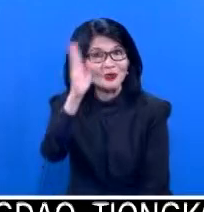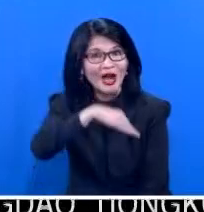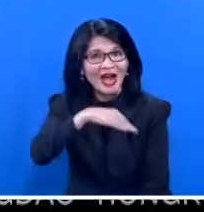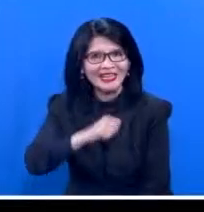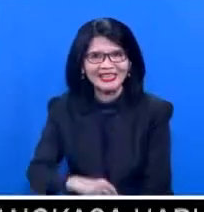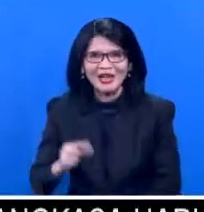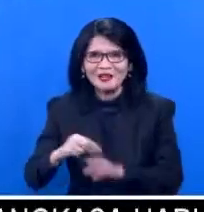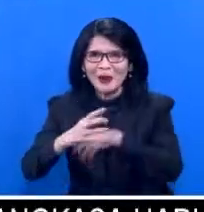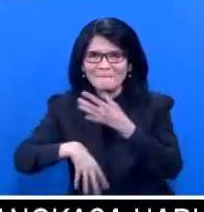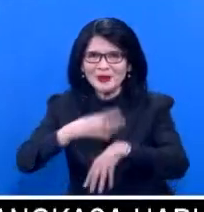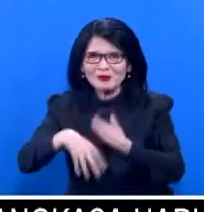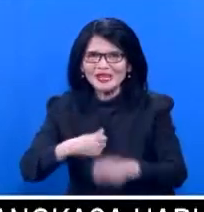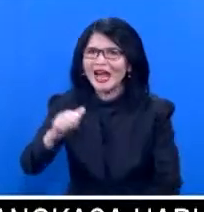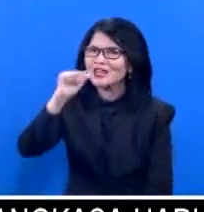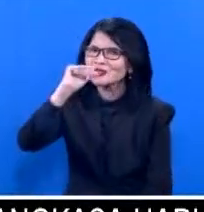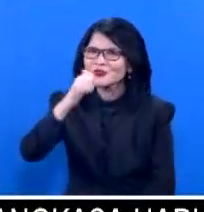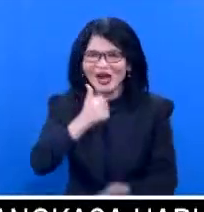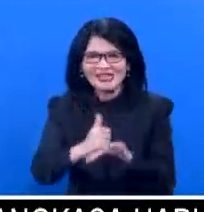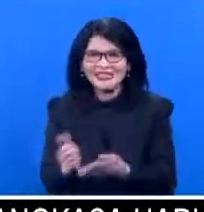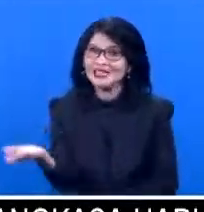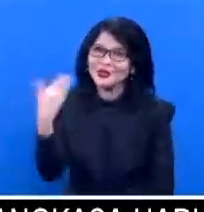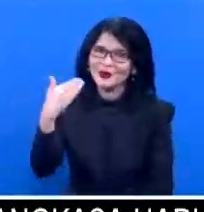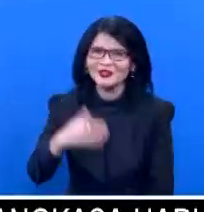menjadi pengusaha susu murni. Yuk!